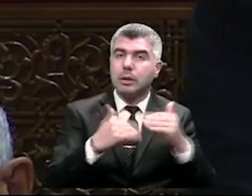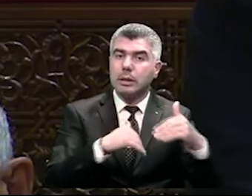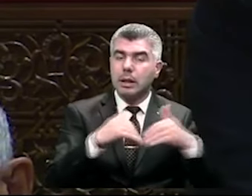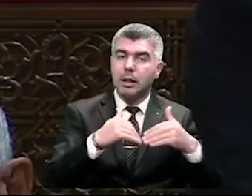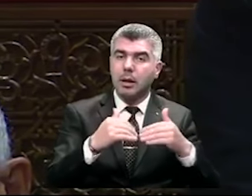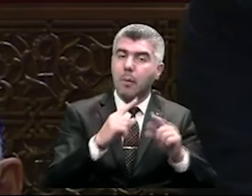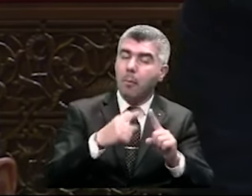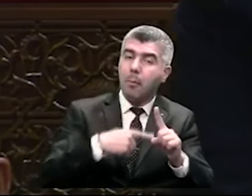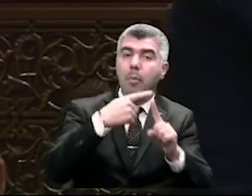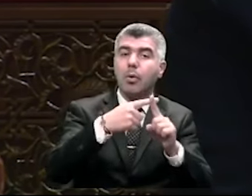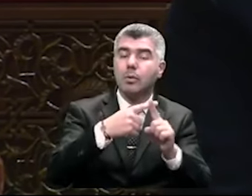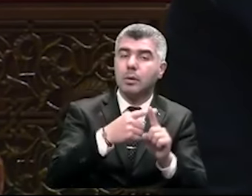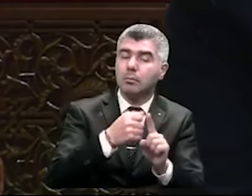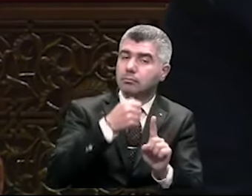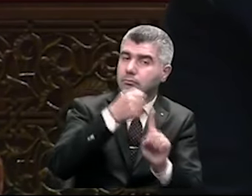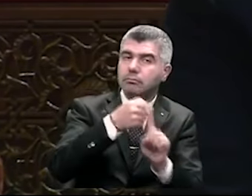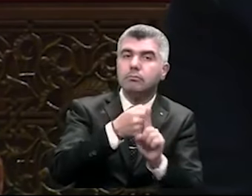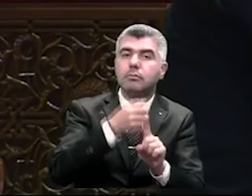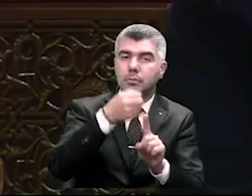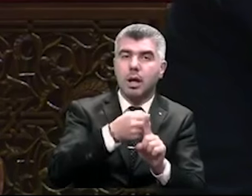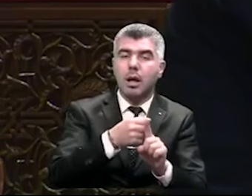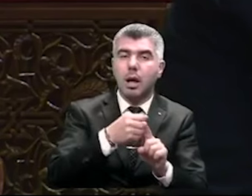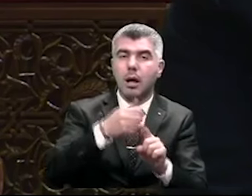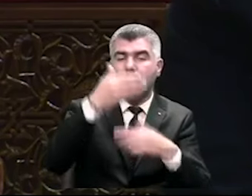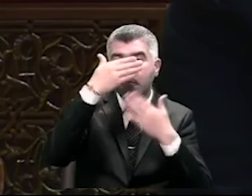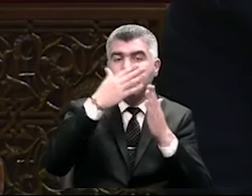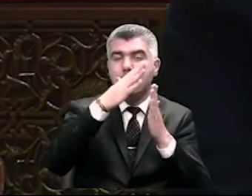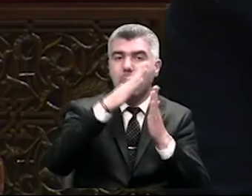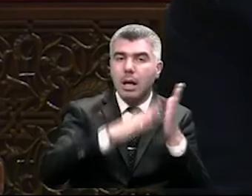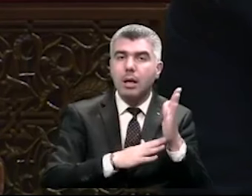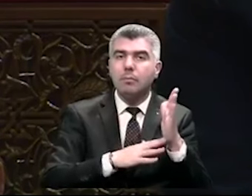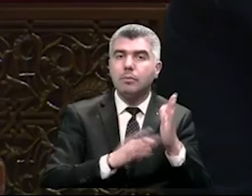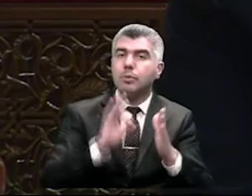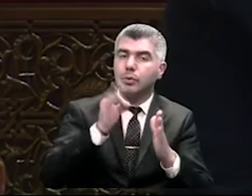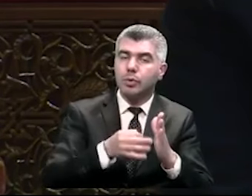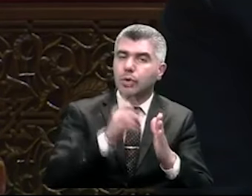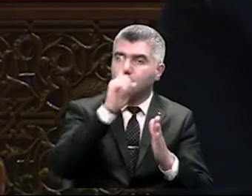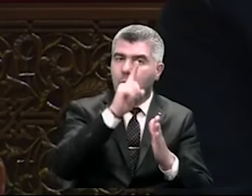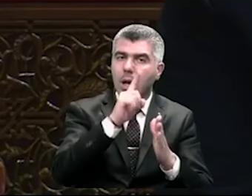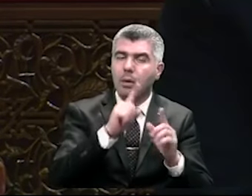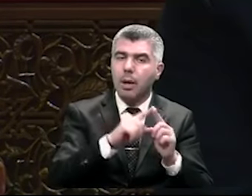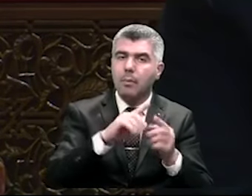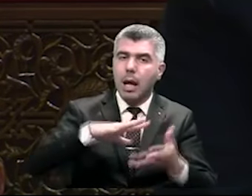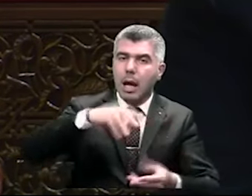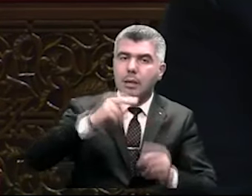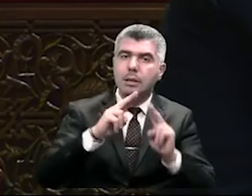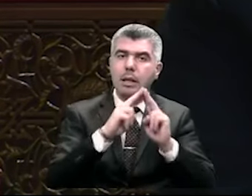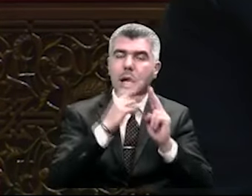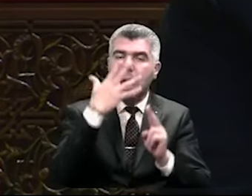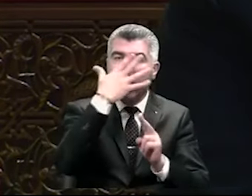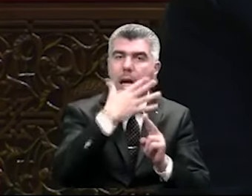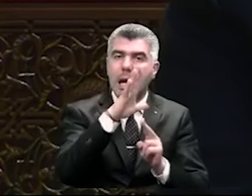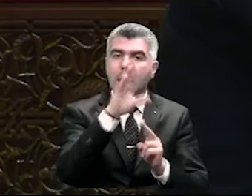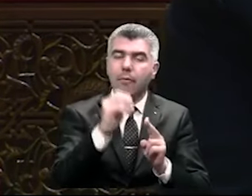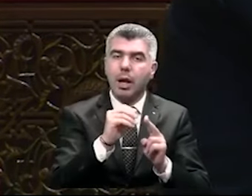مجهودا مكثفا وجبارا في التزام بلادنا بالعديد من المحطات القاريه والدوليه كاس افريقيا وكاس العالم